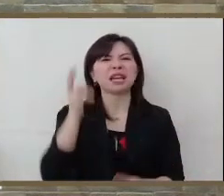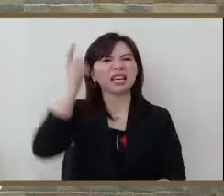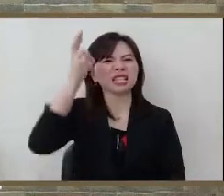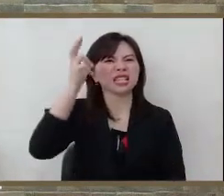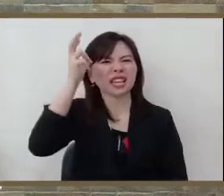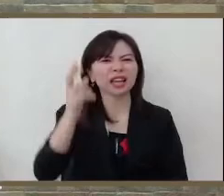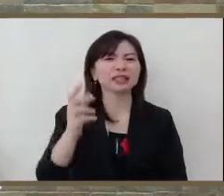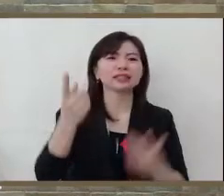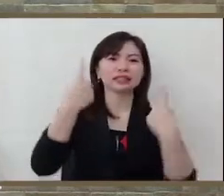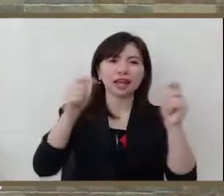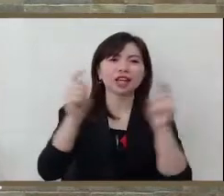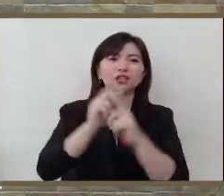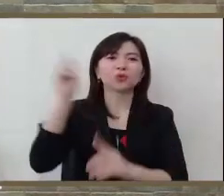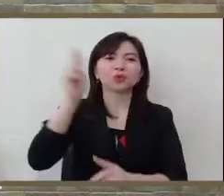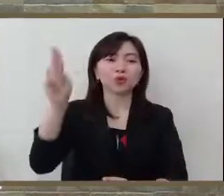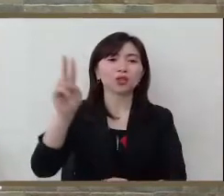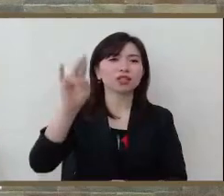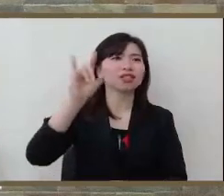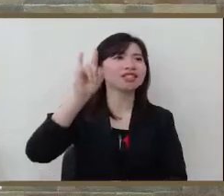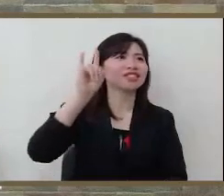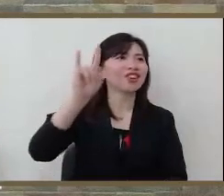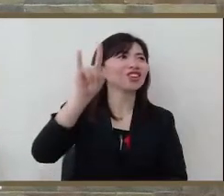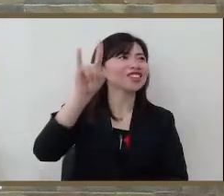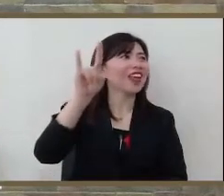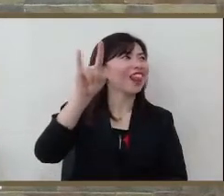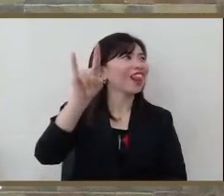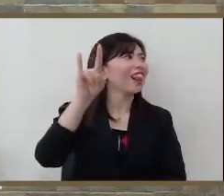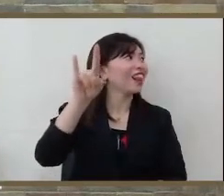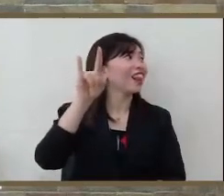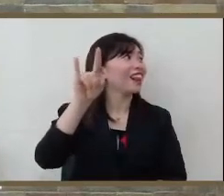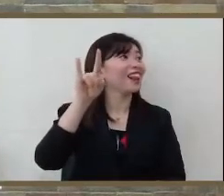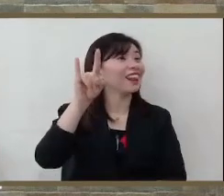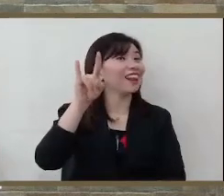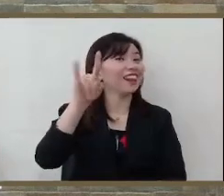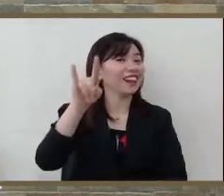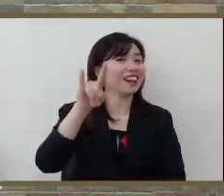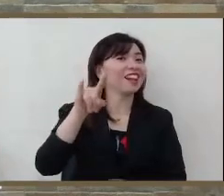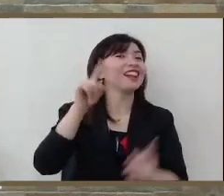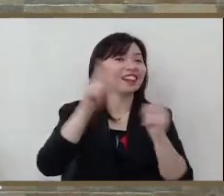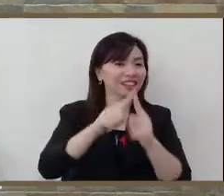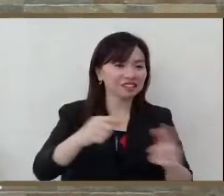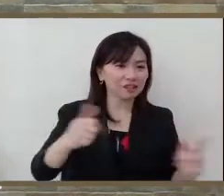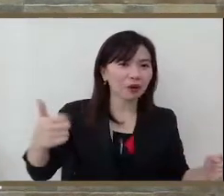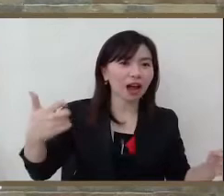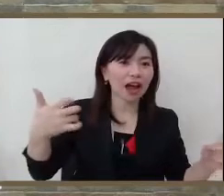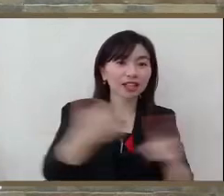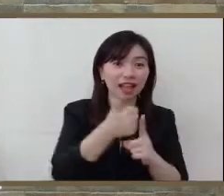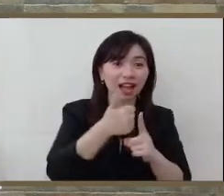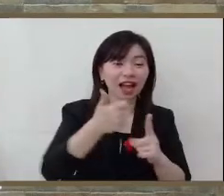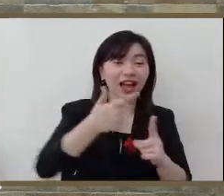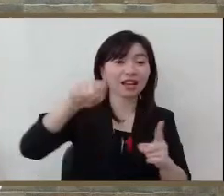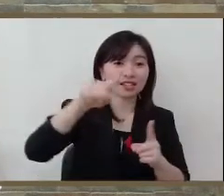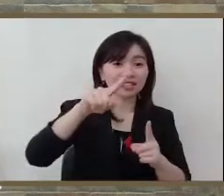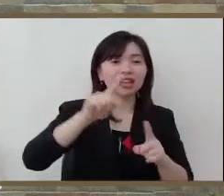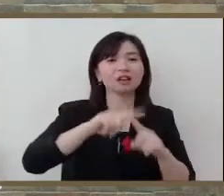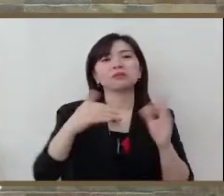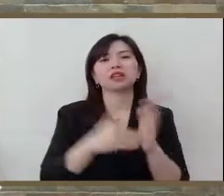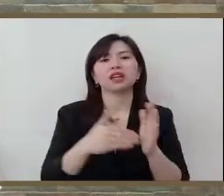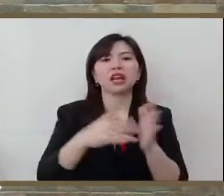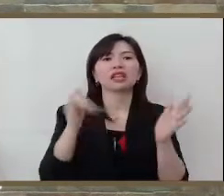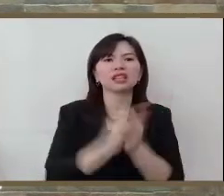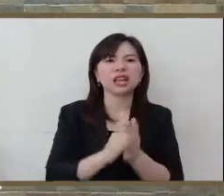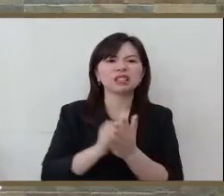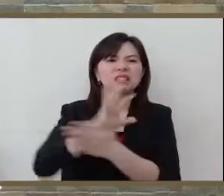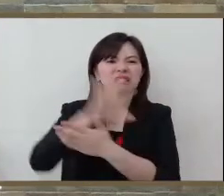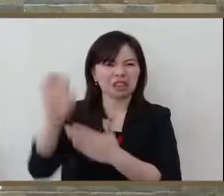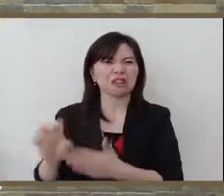use the fashion of this world, the trend of this world, as his very weapon. Hanggang dun lang yun.